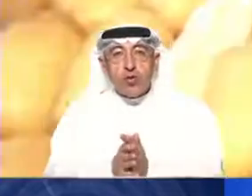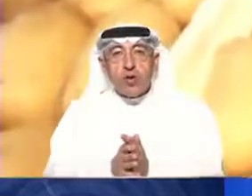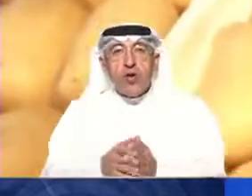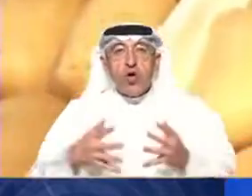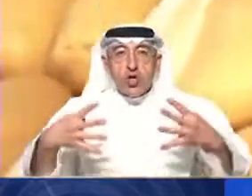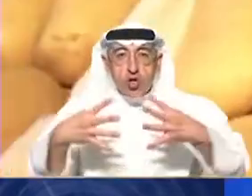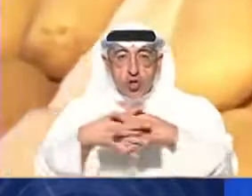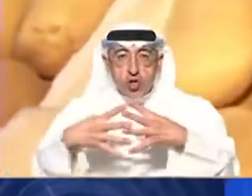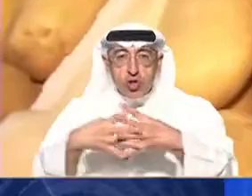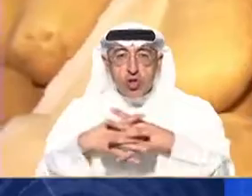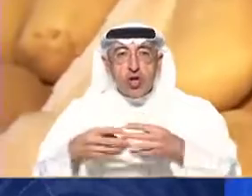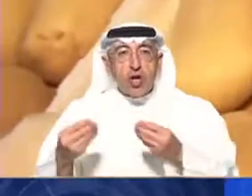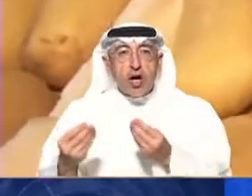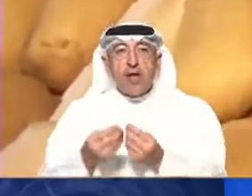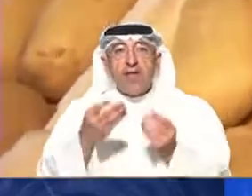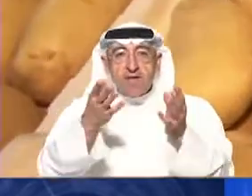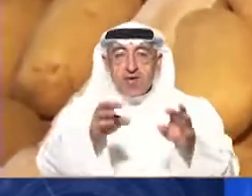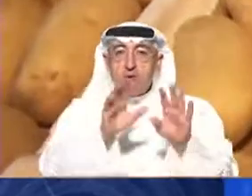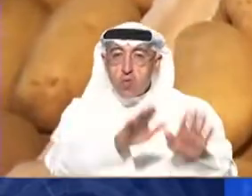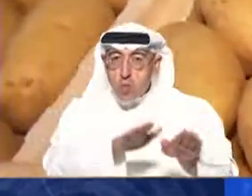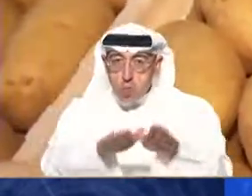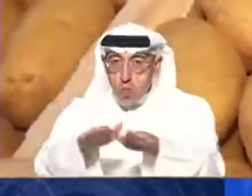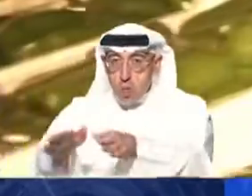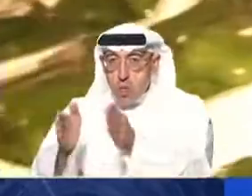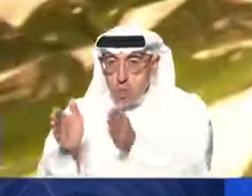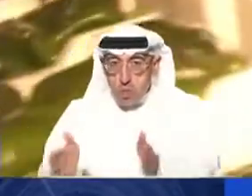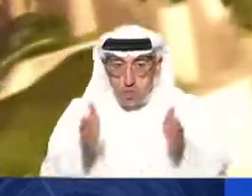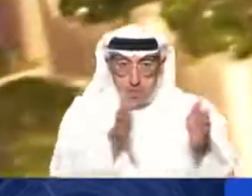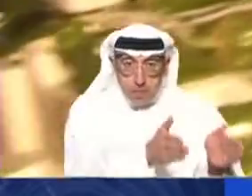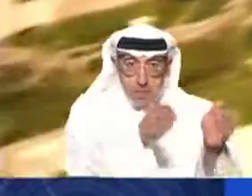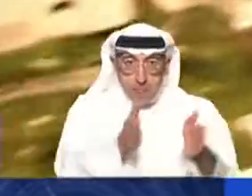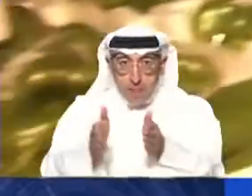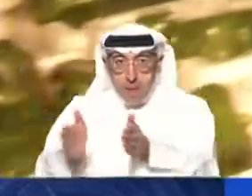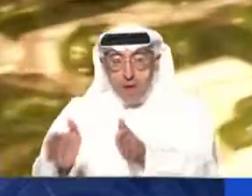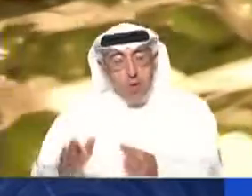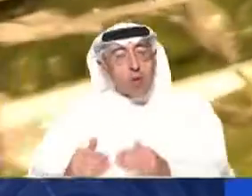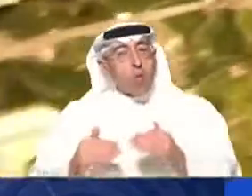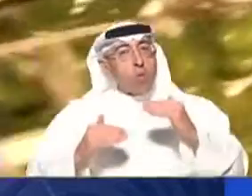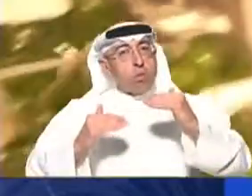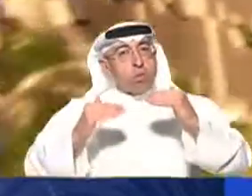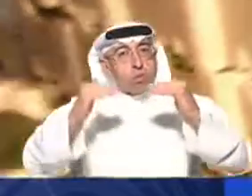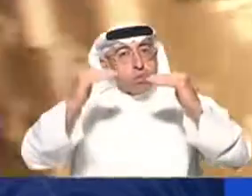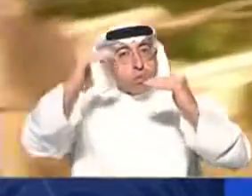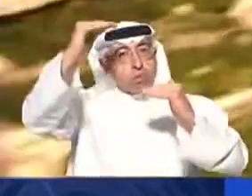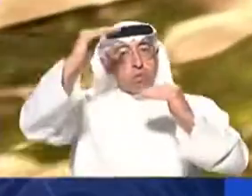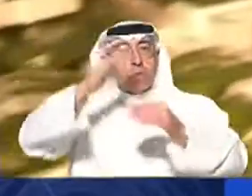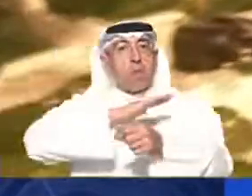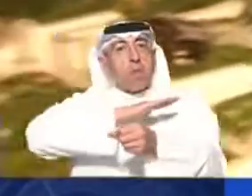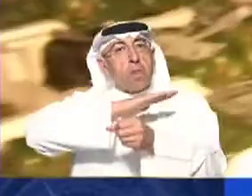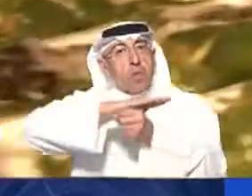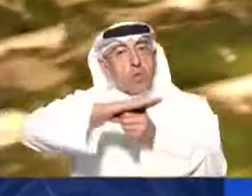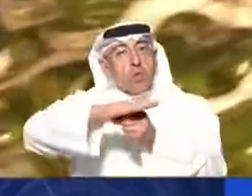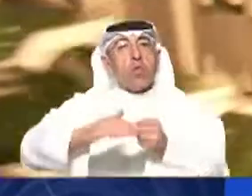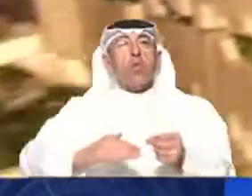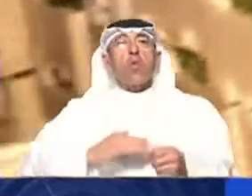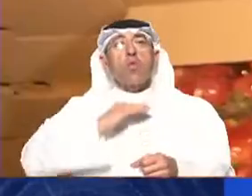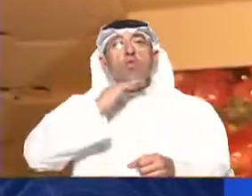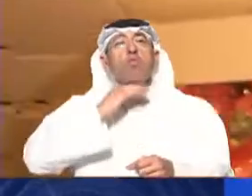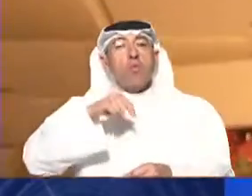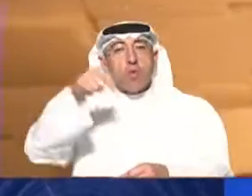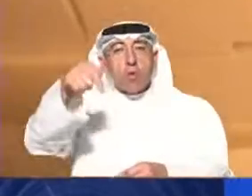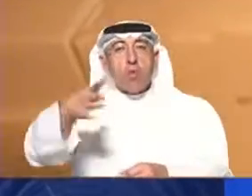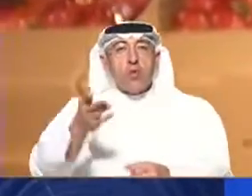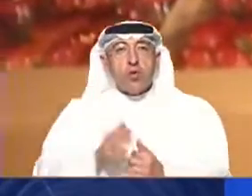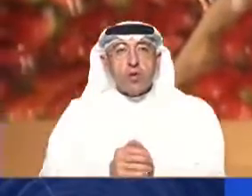في صليبية بنفس الكميات، وممكن تكون هناك أكثر مثل ما سبق أني أنا صرحت وقلت أن هذه الفترة هي تعتبر من